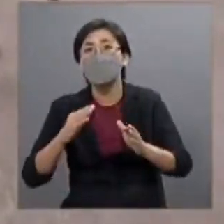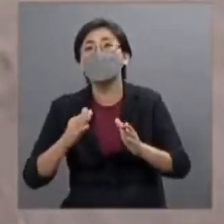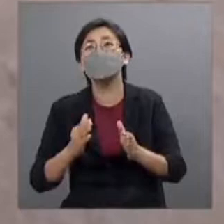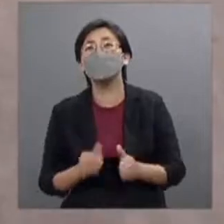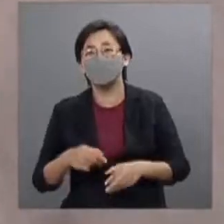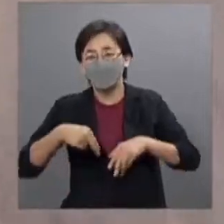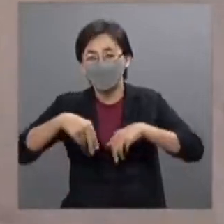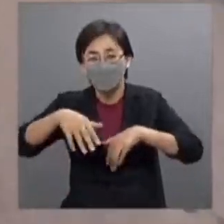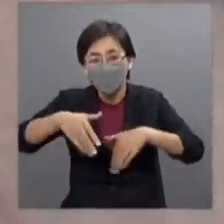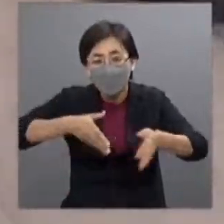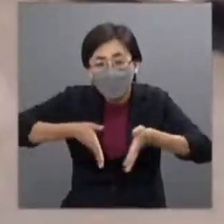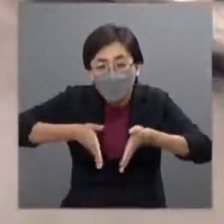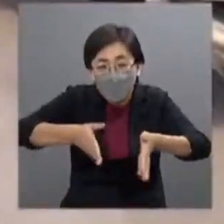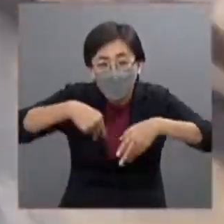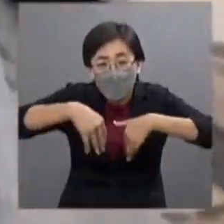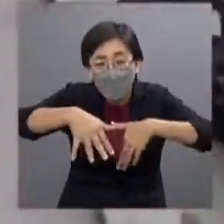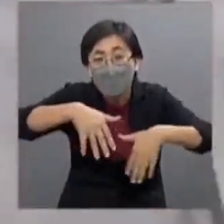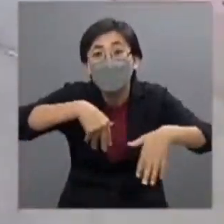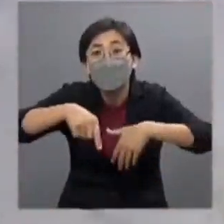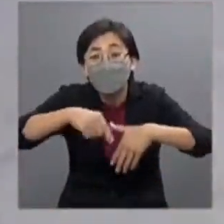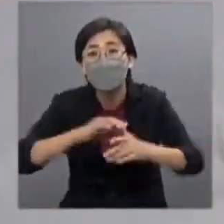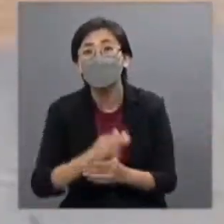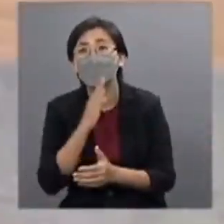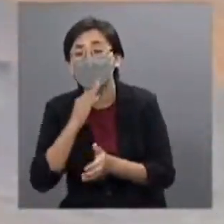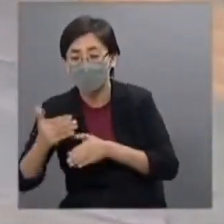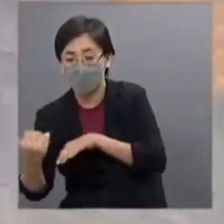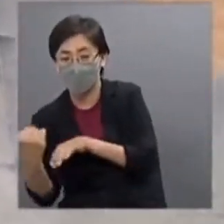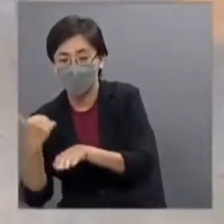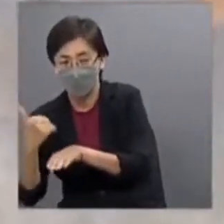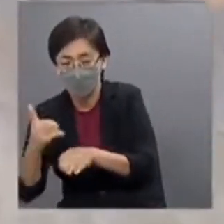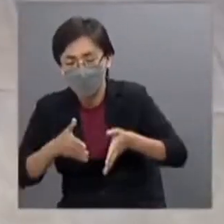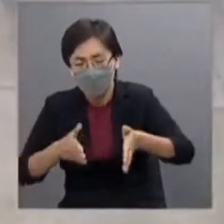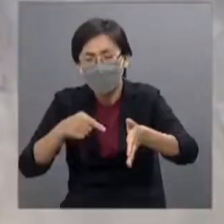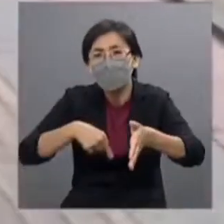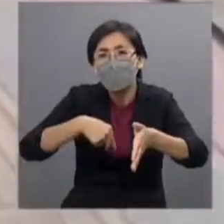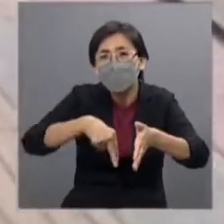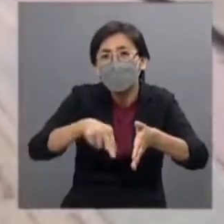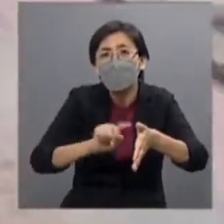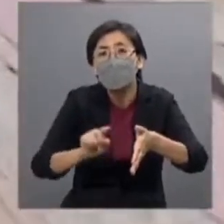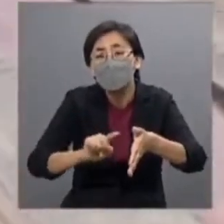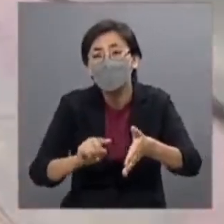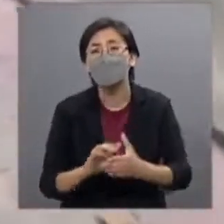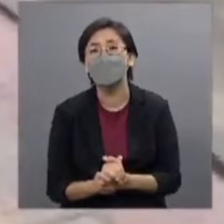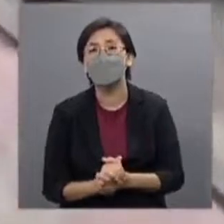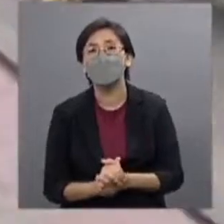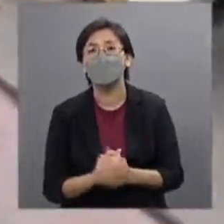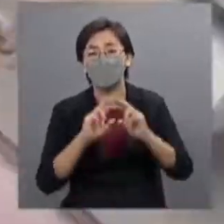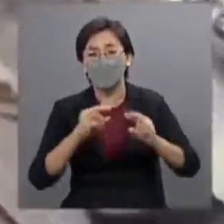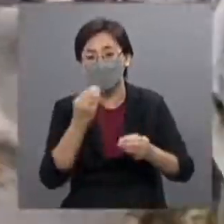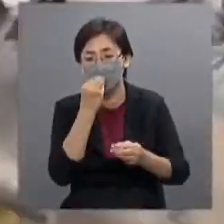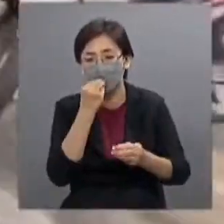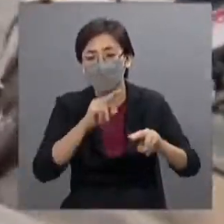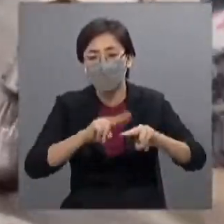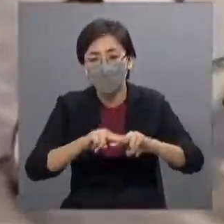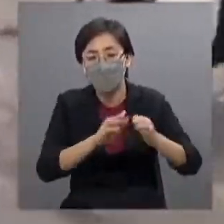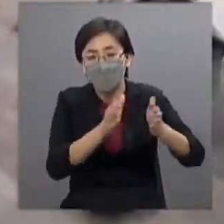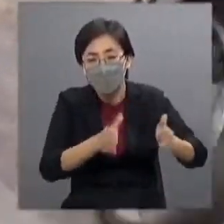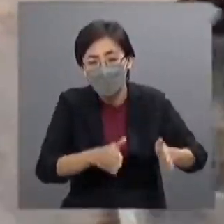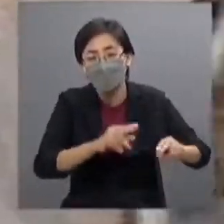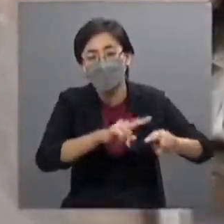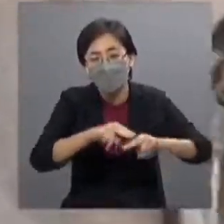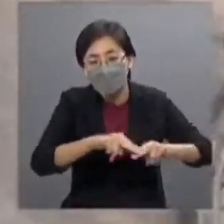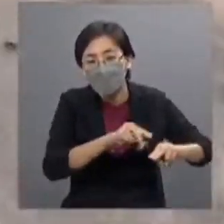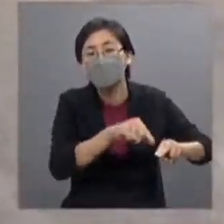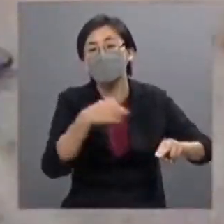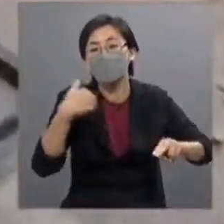ต้องผ่านไปตามเส้นทางเดินก็ต้องเผชิญกับสิ่งกีดขวางนะคะไม่ว่าจะเป็นบรรดาร้านอาหารที่ตั้งโต๊ะกันอยู่มีเก้าอี้เรียงรายนะคะ